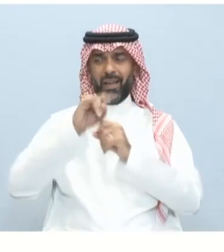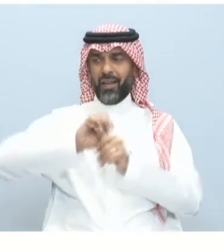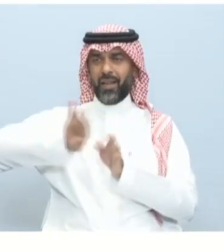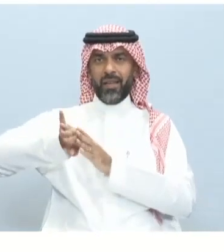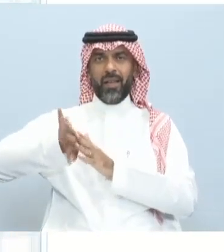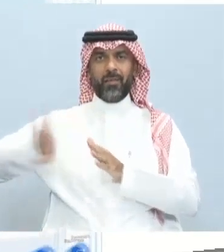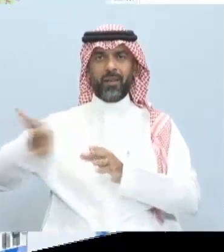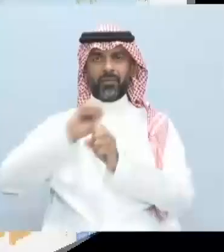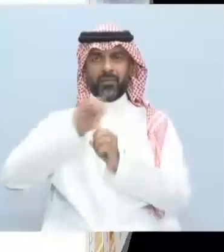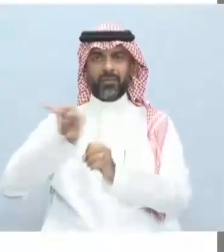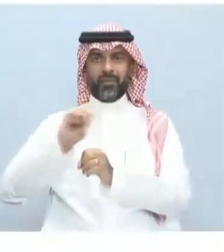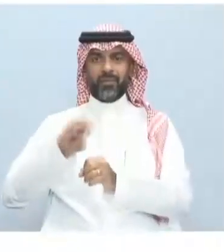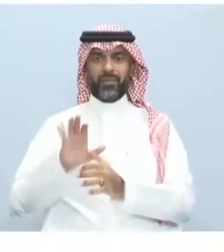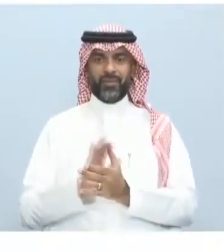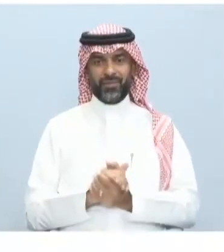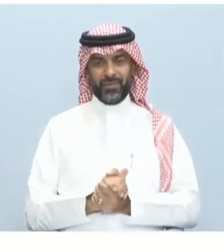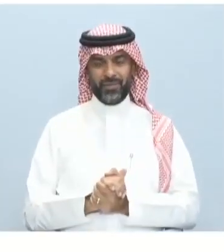اليمنى.